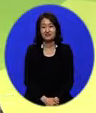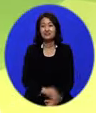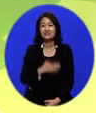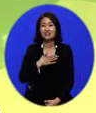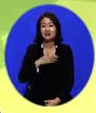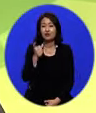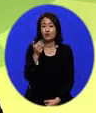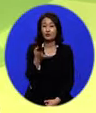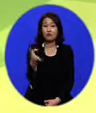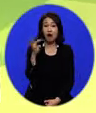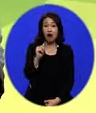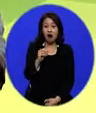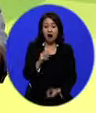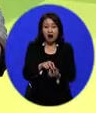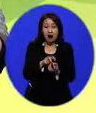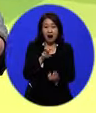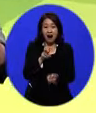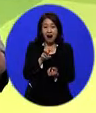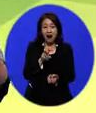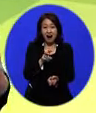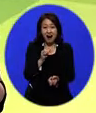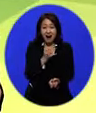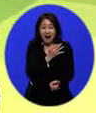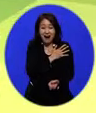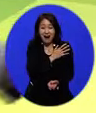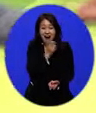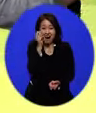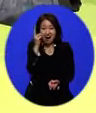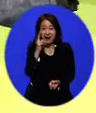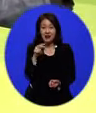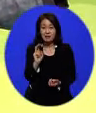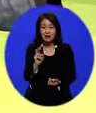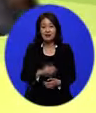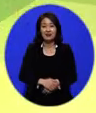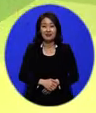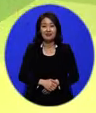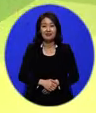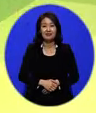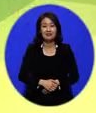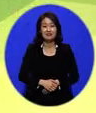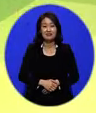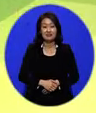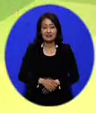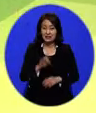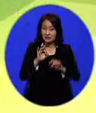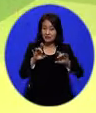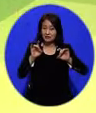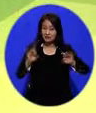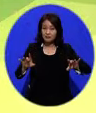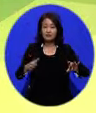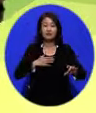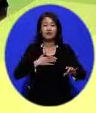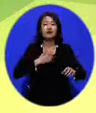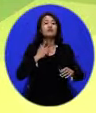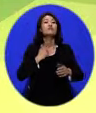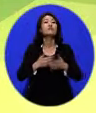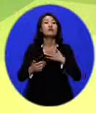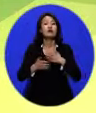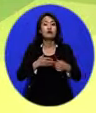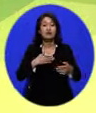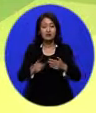저는 한 50억만 돼도 막, 난 벼락부자가 됐어. 자, 이렇게 벼락부자죠. 각자 자기가 경험한